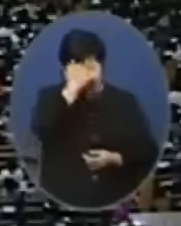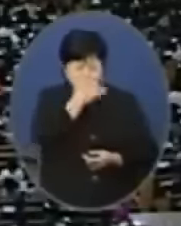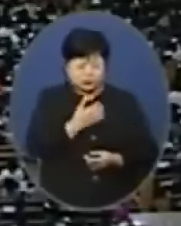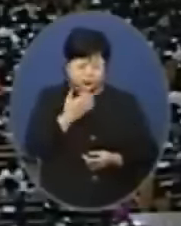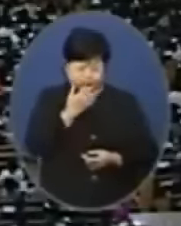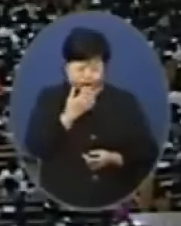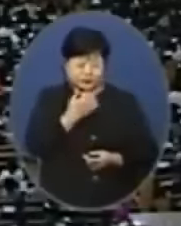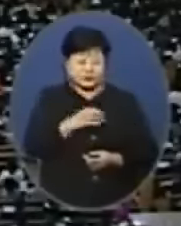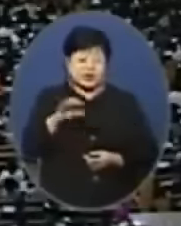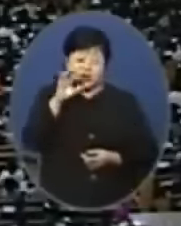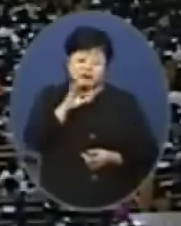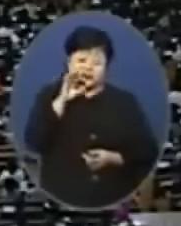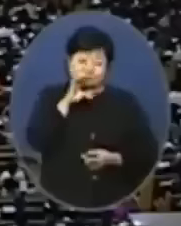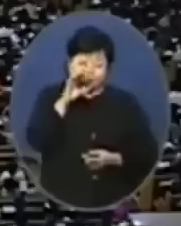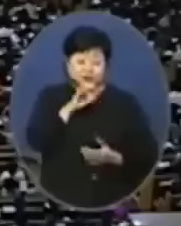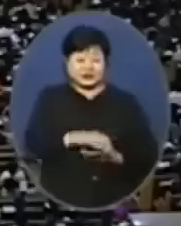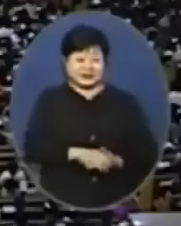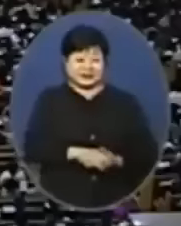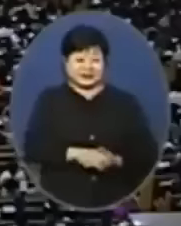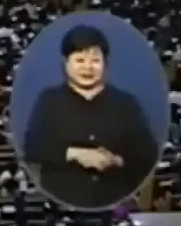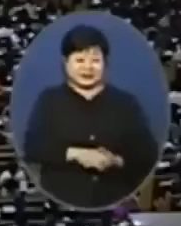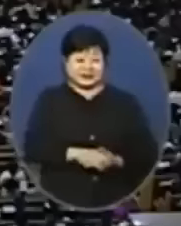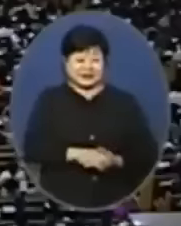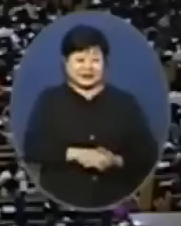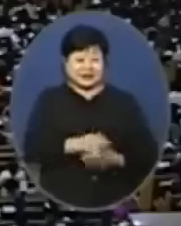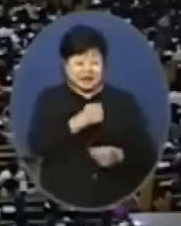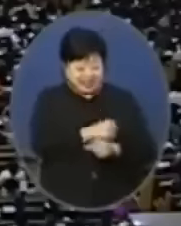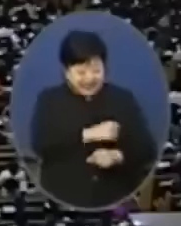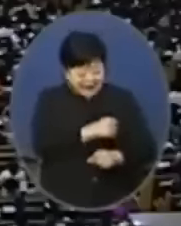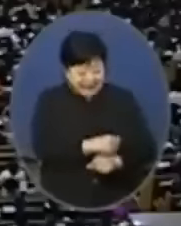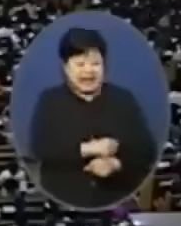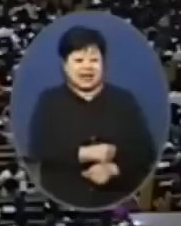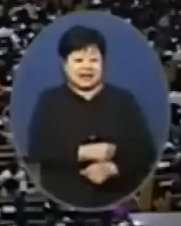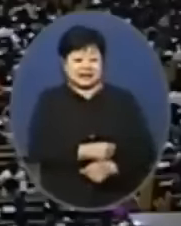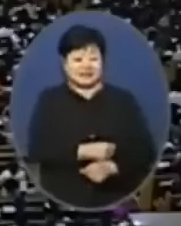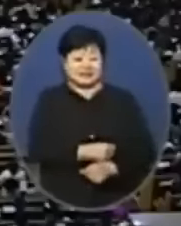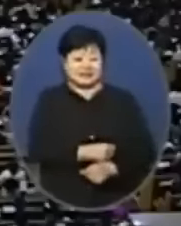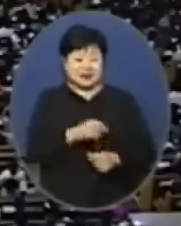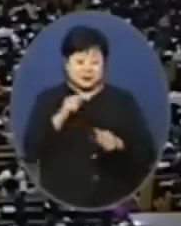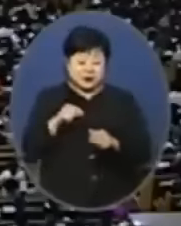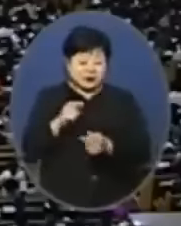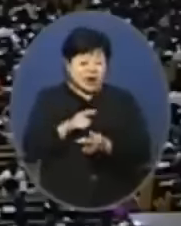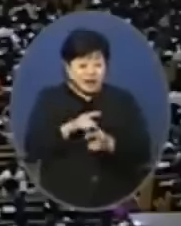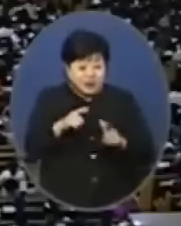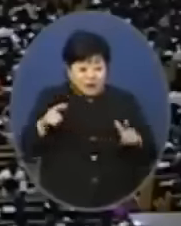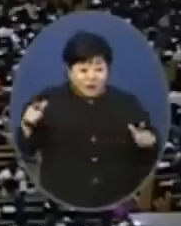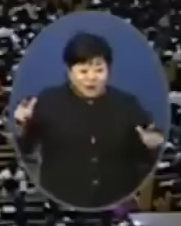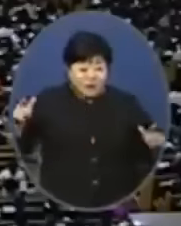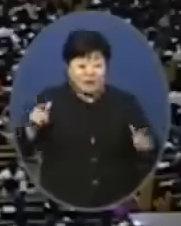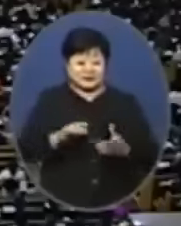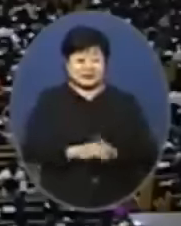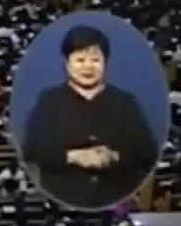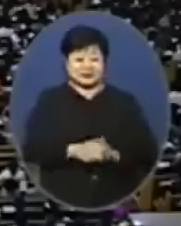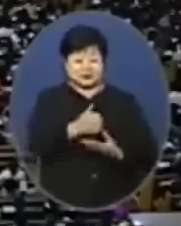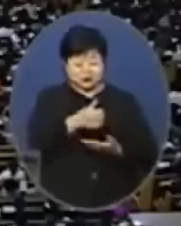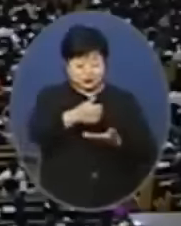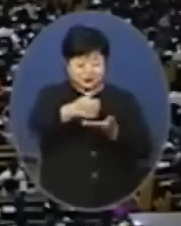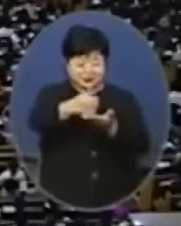닦아라, 율법을 지켜라, 이것을 해라 저것을 해라 그러한 명령을 하지 아니하시고